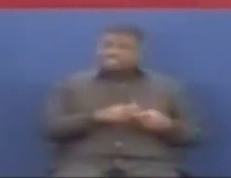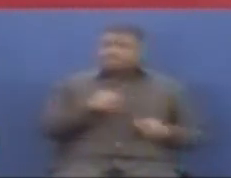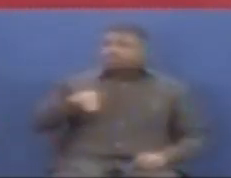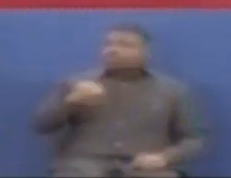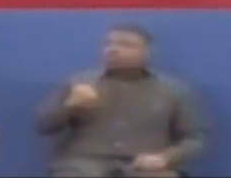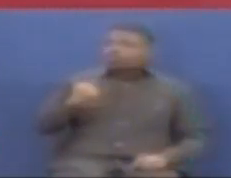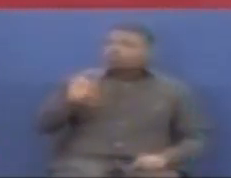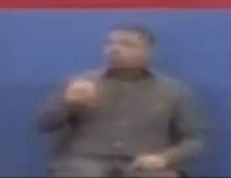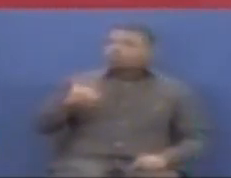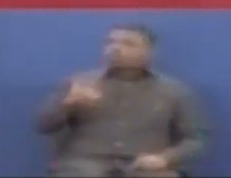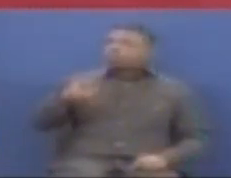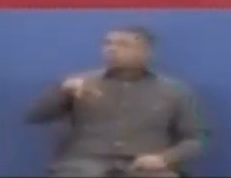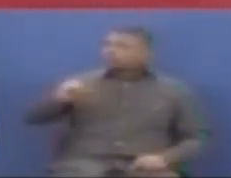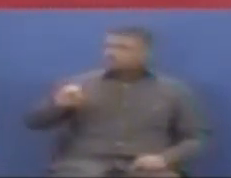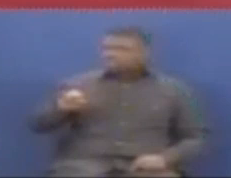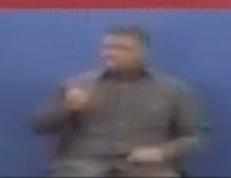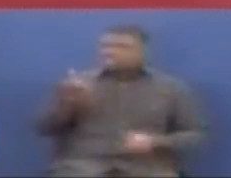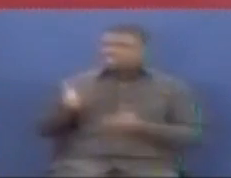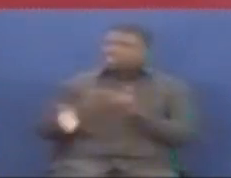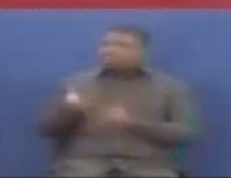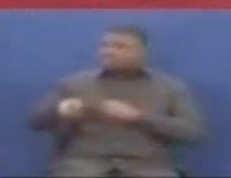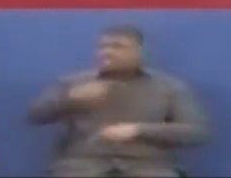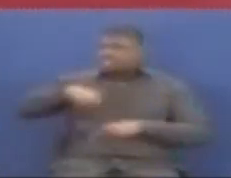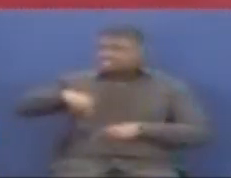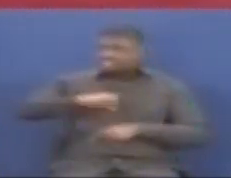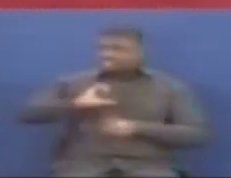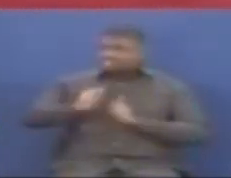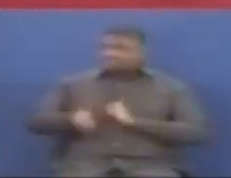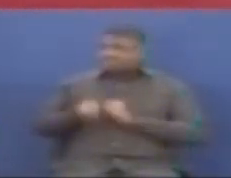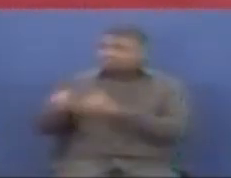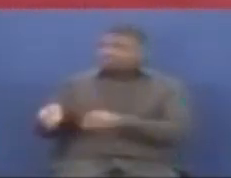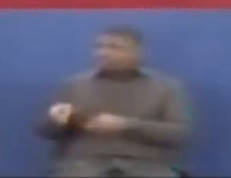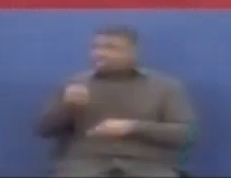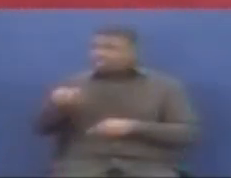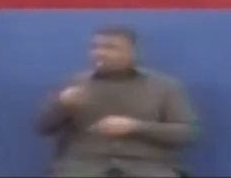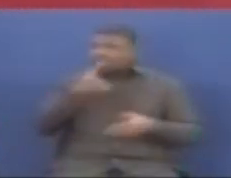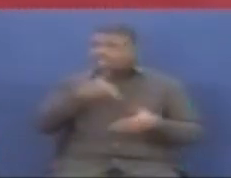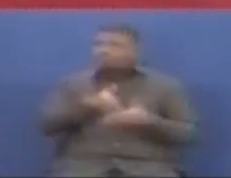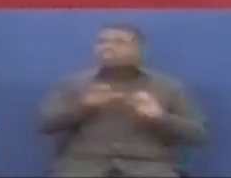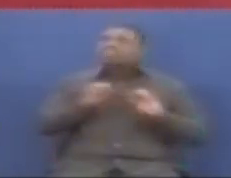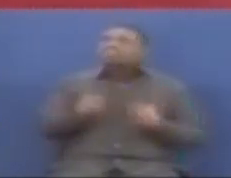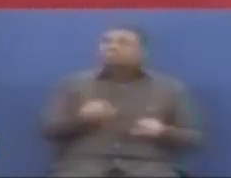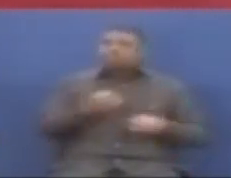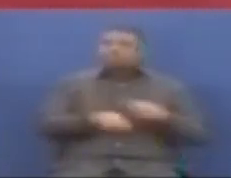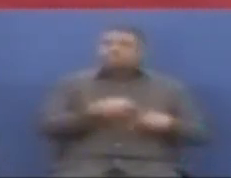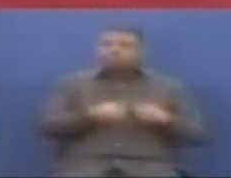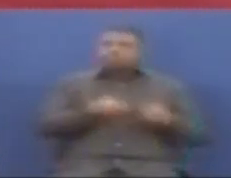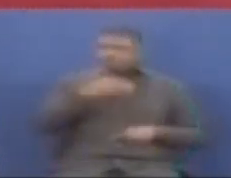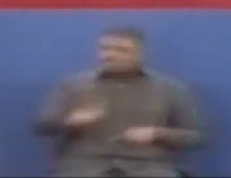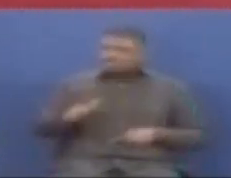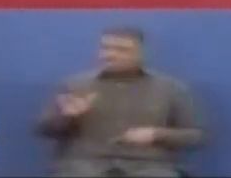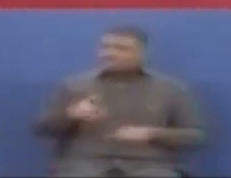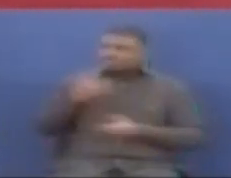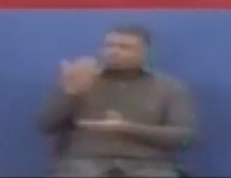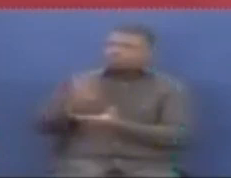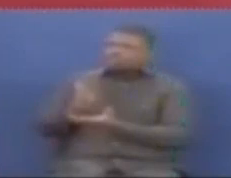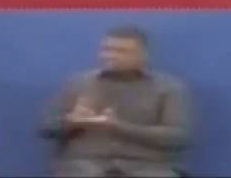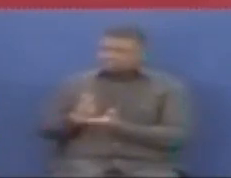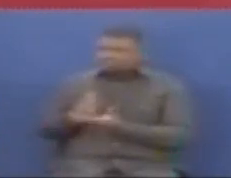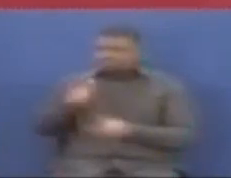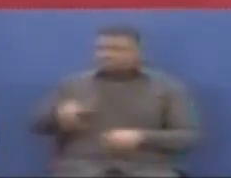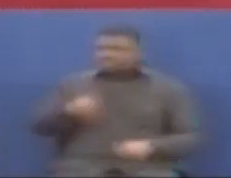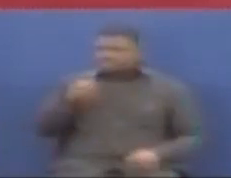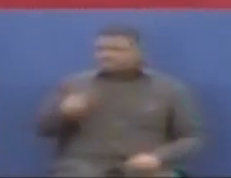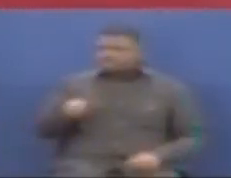Monduli ajitathmini, kama sisi wizara tumekushatoa kibali, yeye anakwamishaje katika utekelezaji wa mradi wa maji. Na nataka nimhakikishie Mheshimiwa mbunge, baada ya